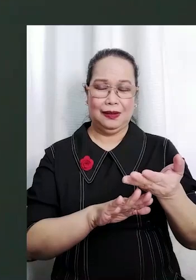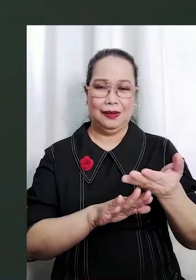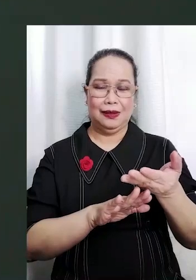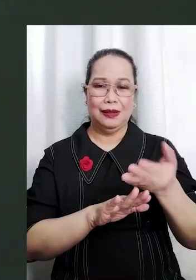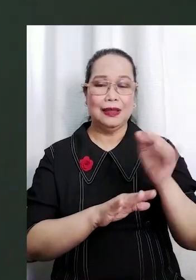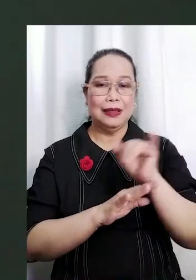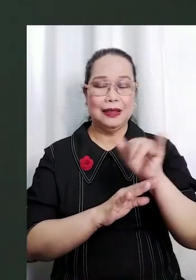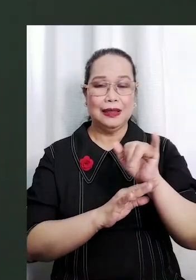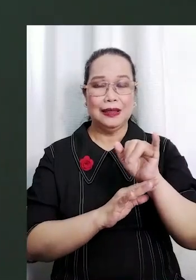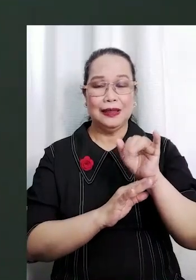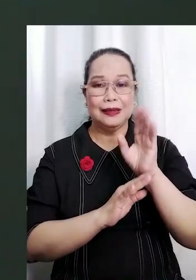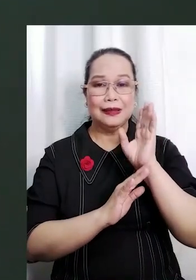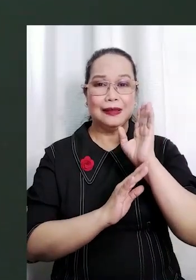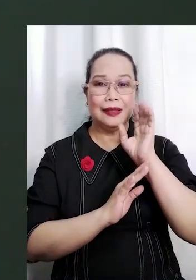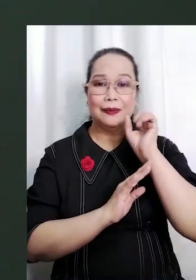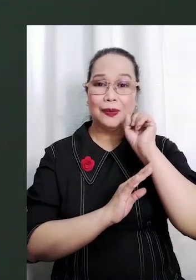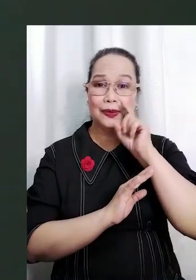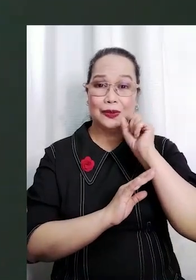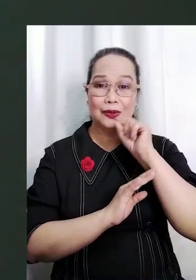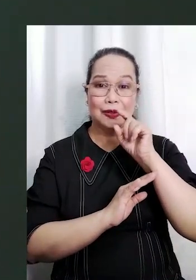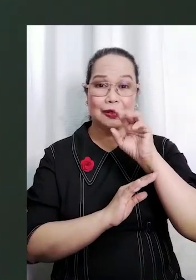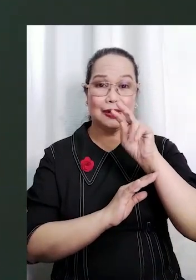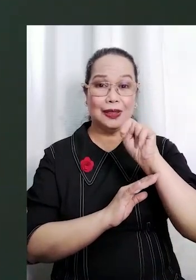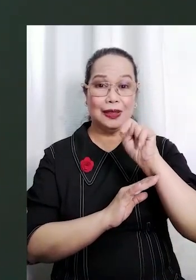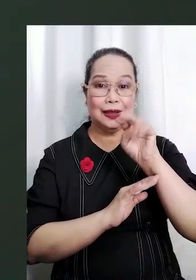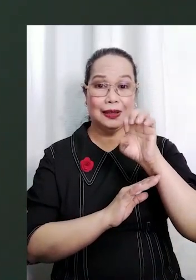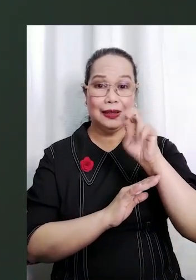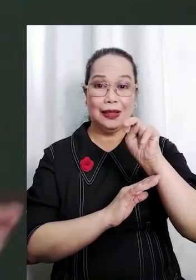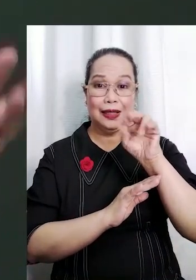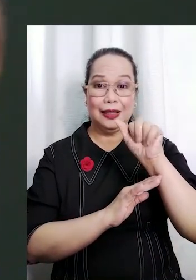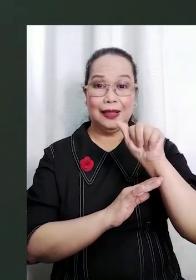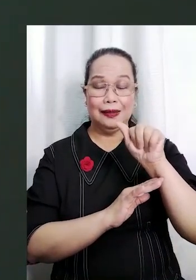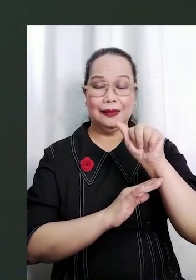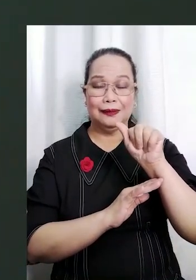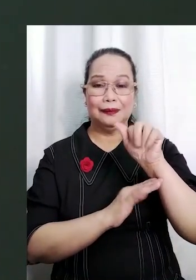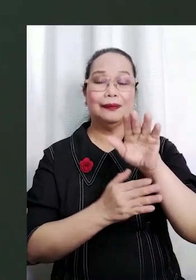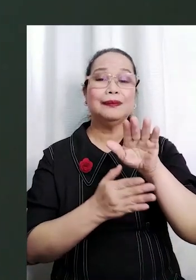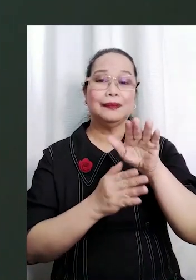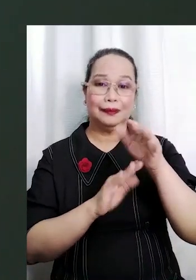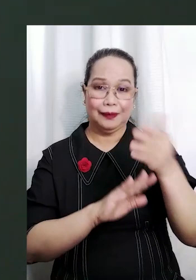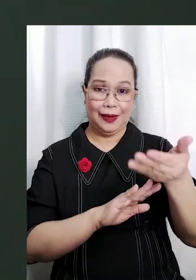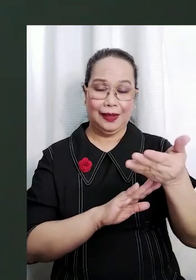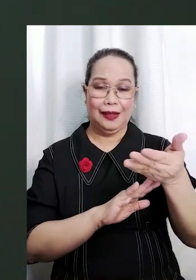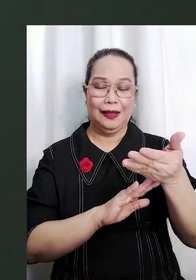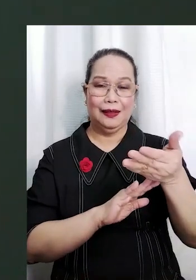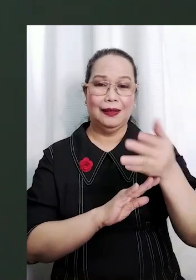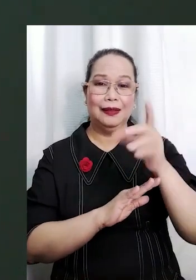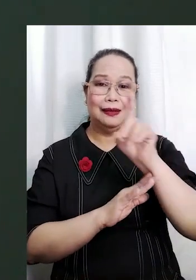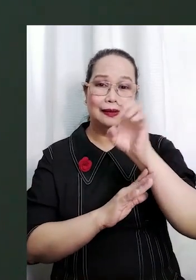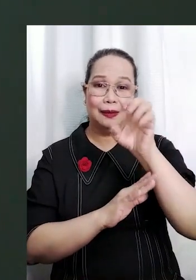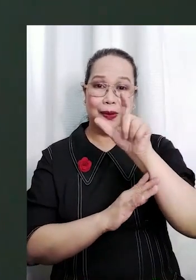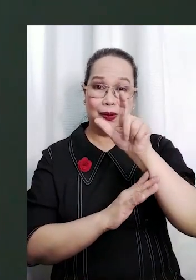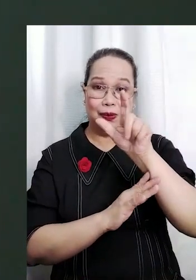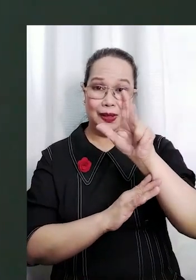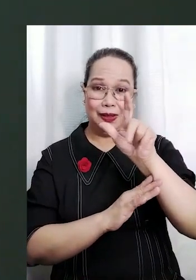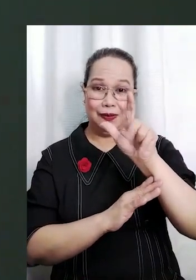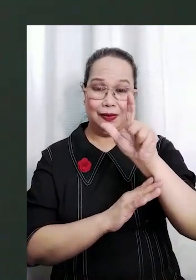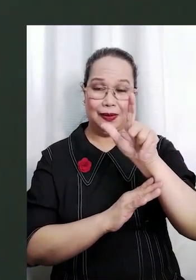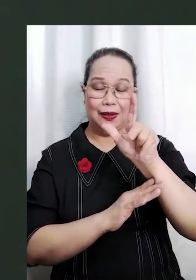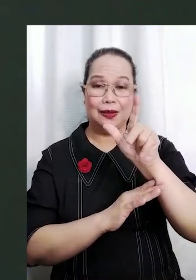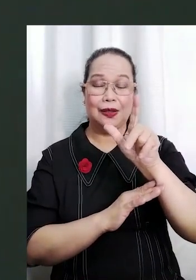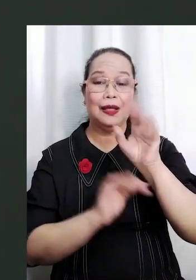ng kapatid na Nena Malonzo, na siya'y yumao noong December 23. At ganun din